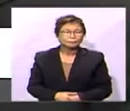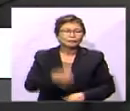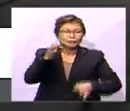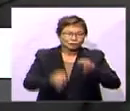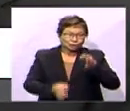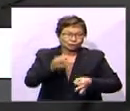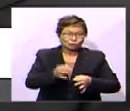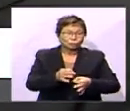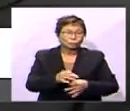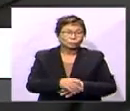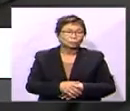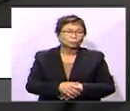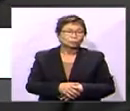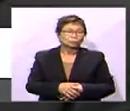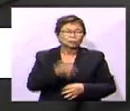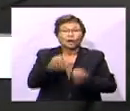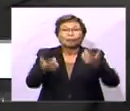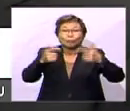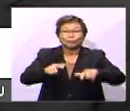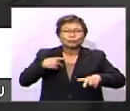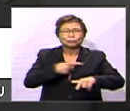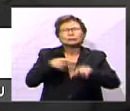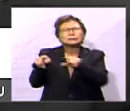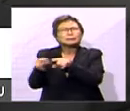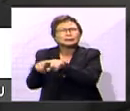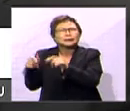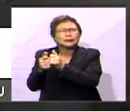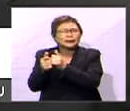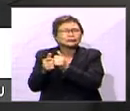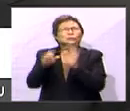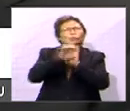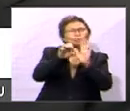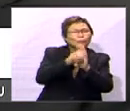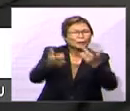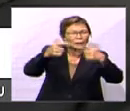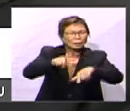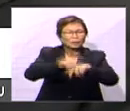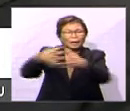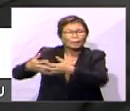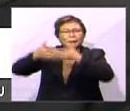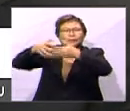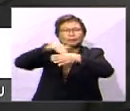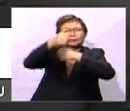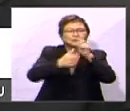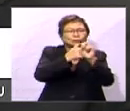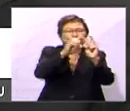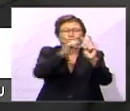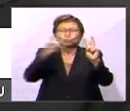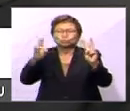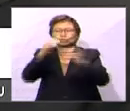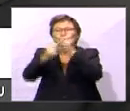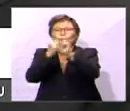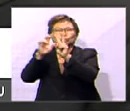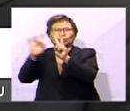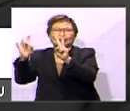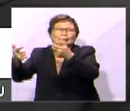Kalau benda tu dibiarkan berlangsung, kita boleh samakan keadaan seperti apa yang berlaku di Amerika Syarikat pada tahun 2007-2008